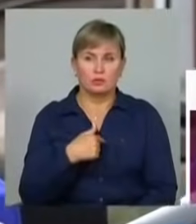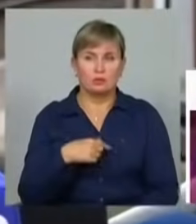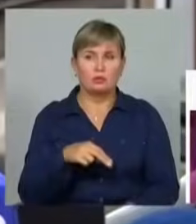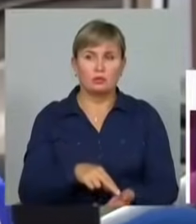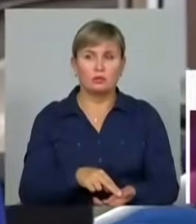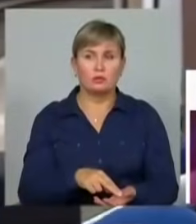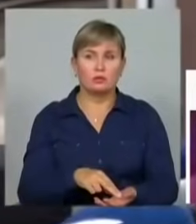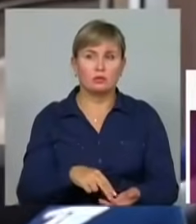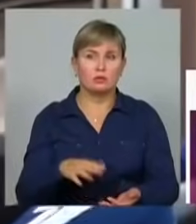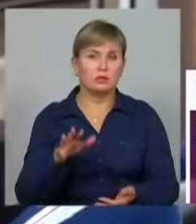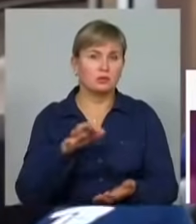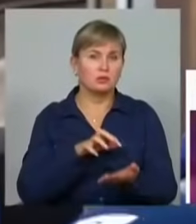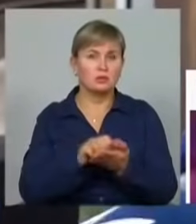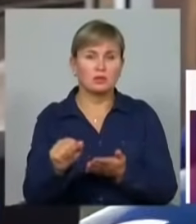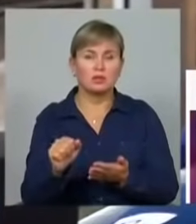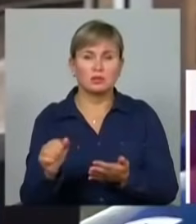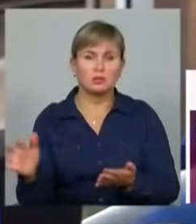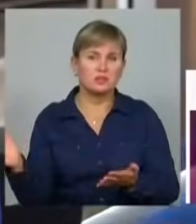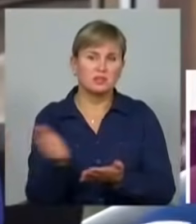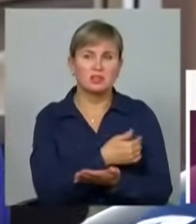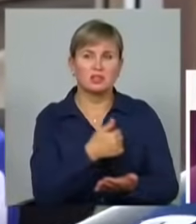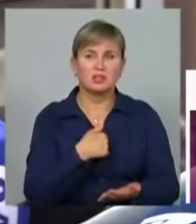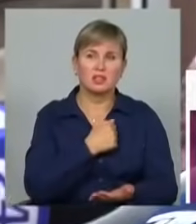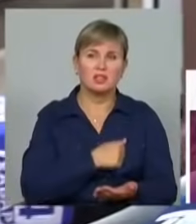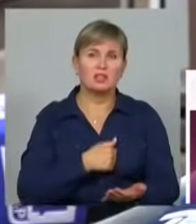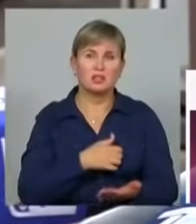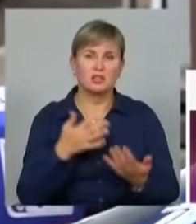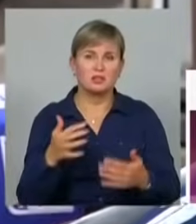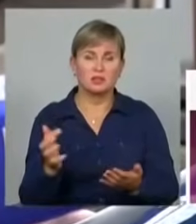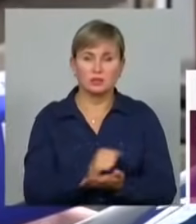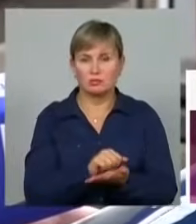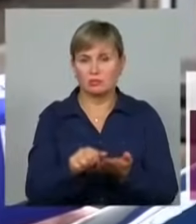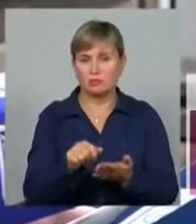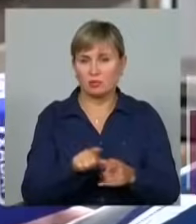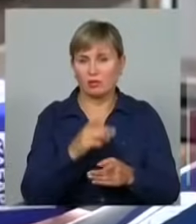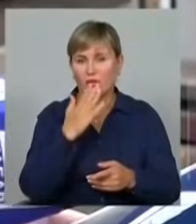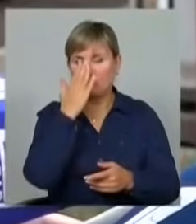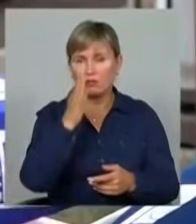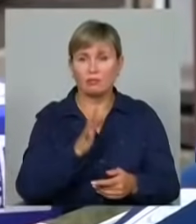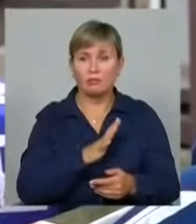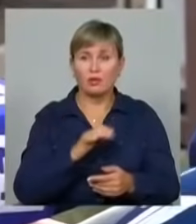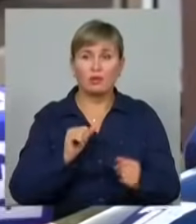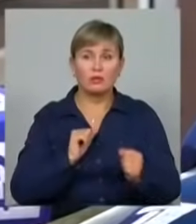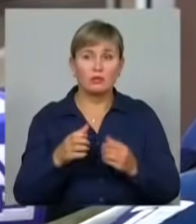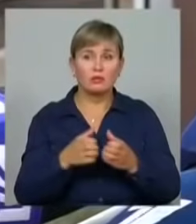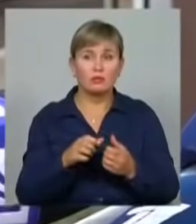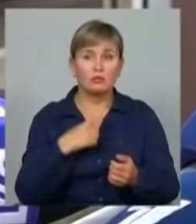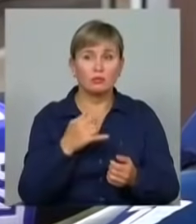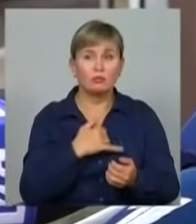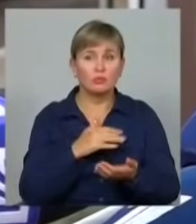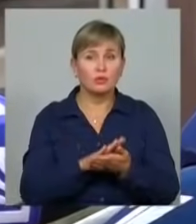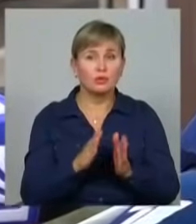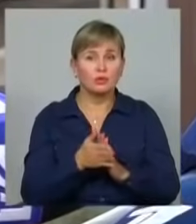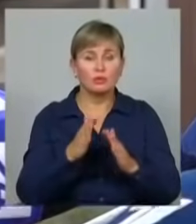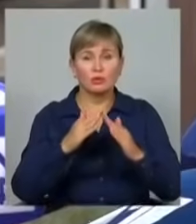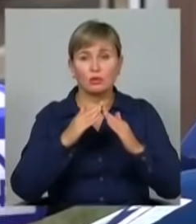он: сноси это все, все, теперь я злой, точно. А его бригада строителей сказал: у меня договор только на